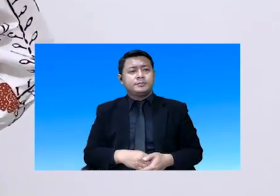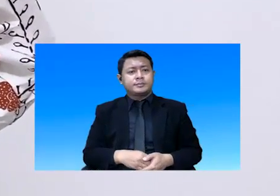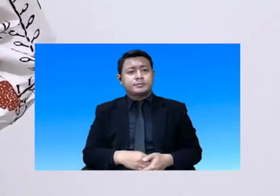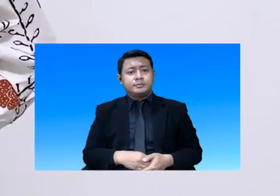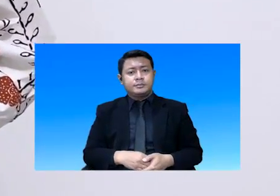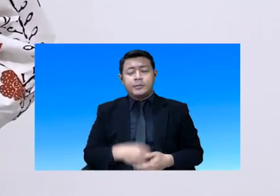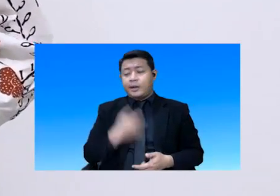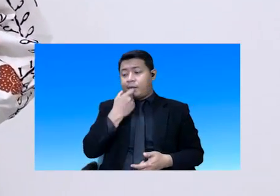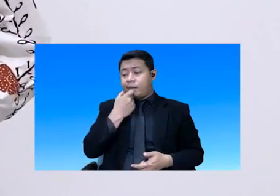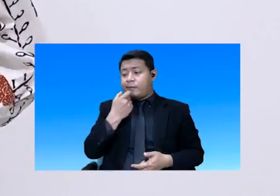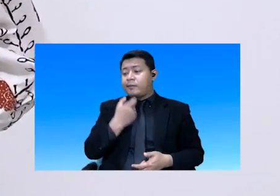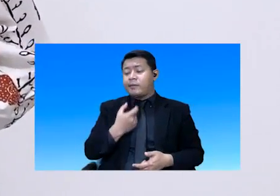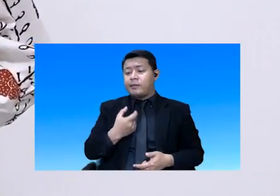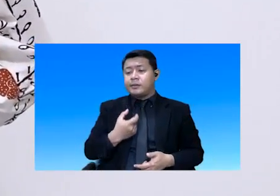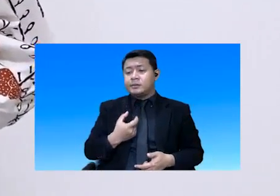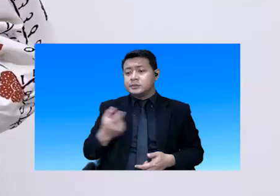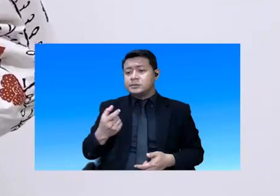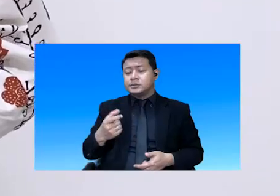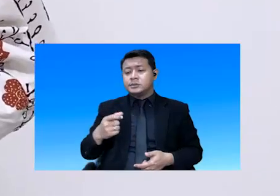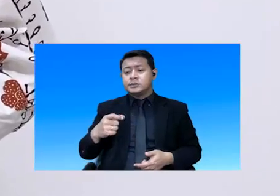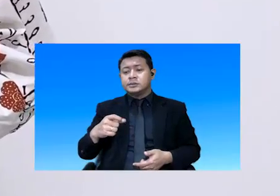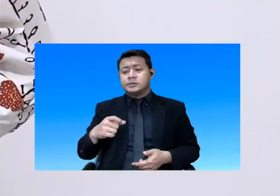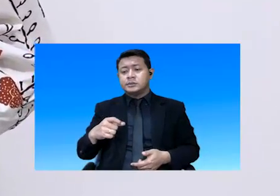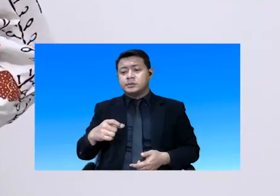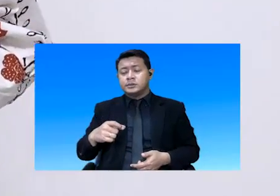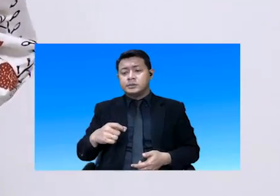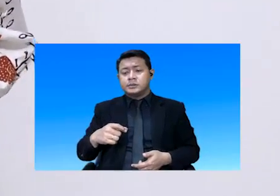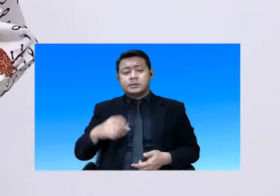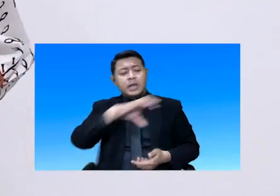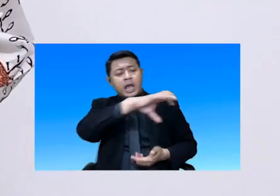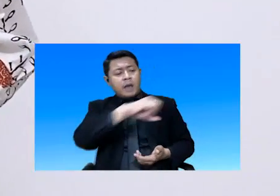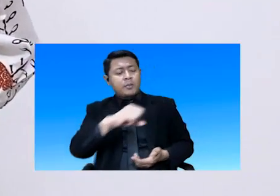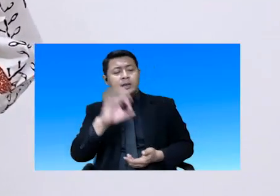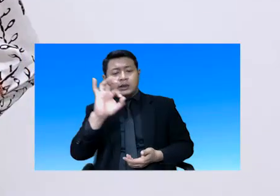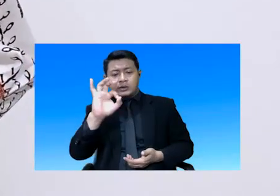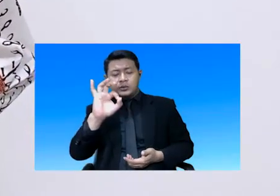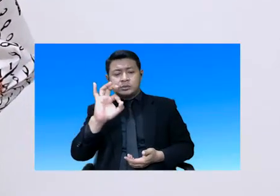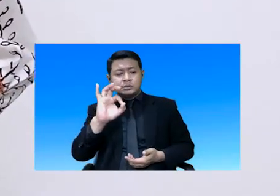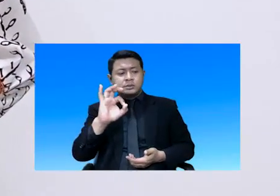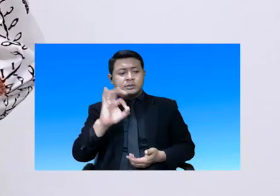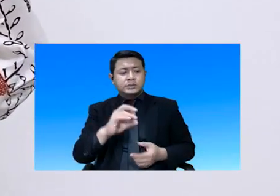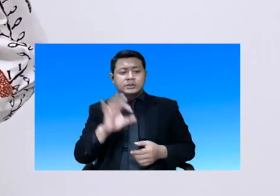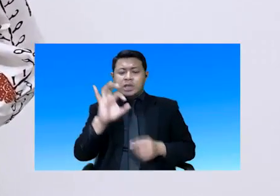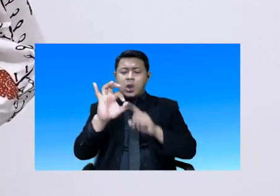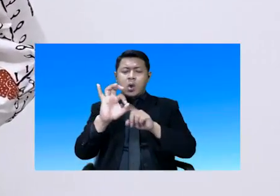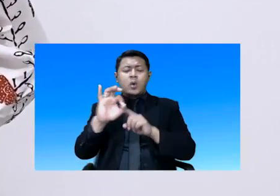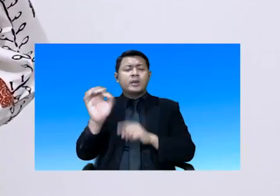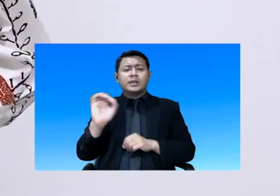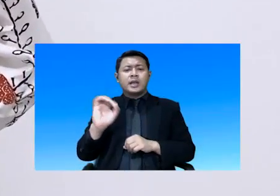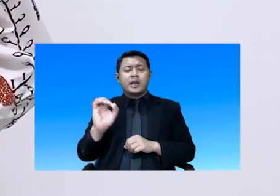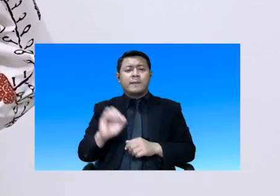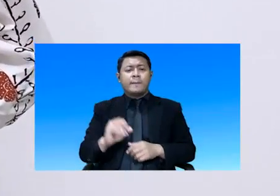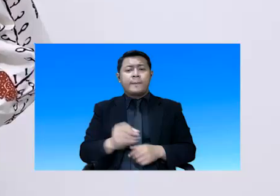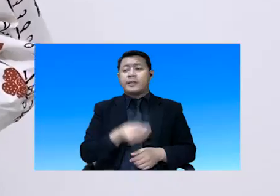itu mengambil hanya 1 pound sterling. Karena saya tidak ada koin waktu itu, akhirnya saya